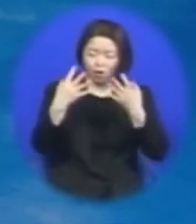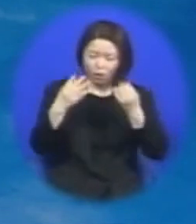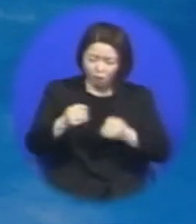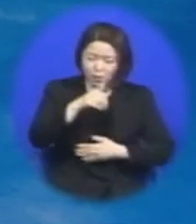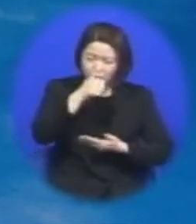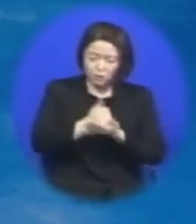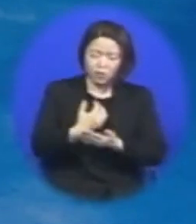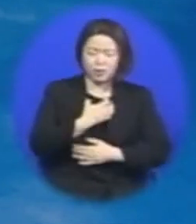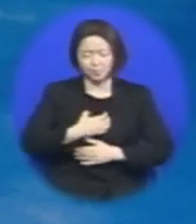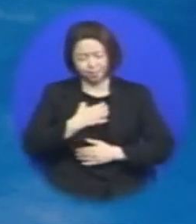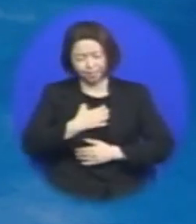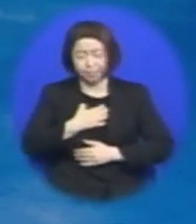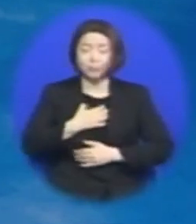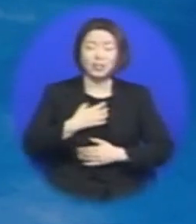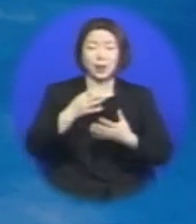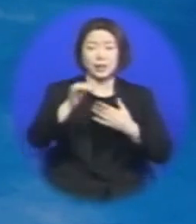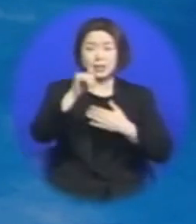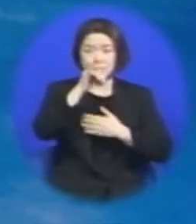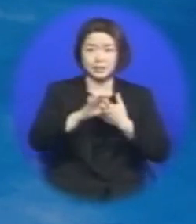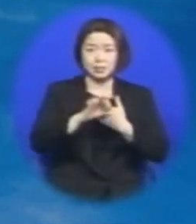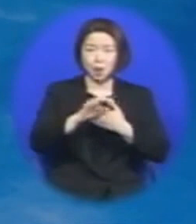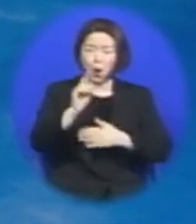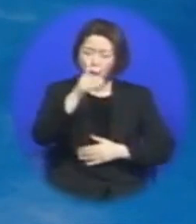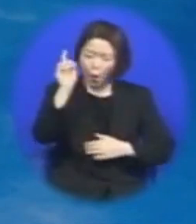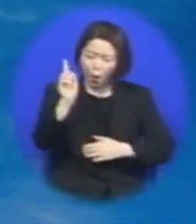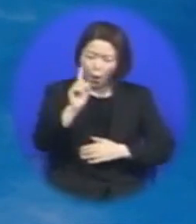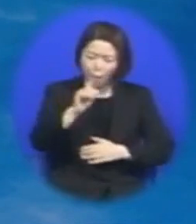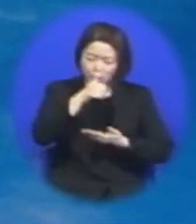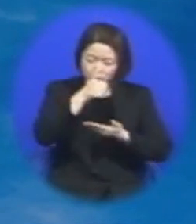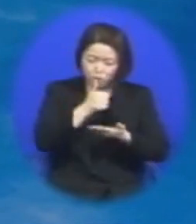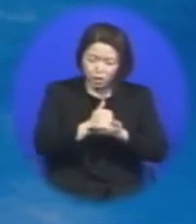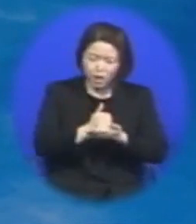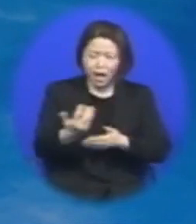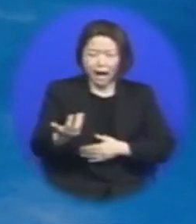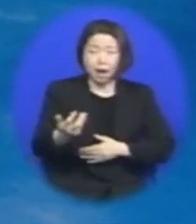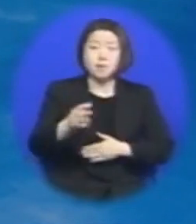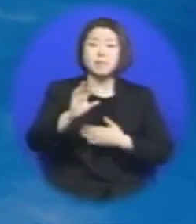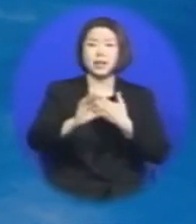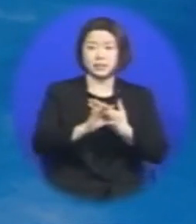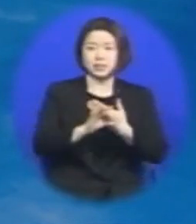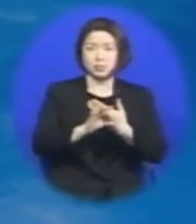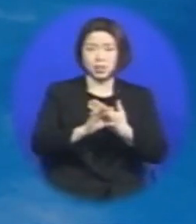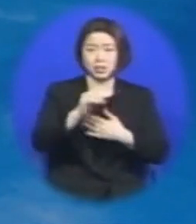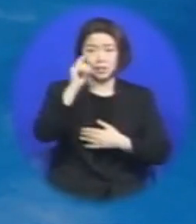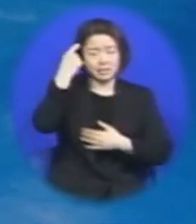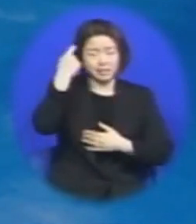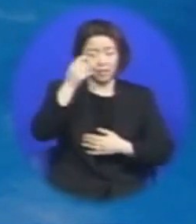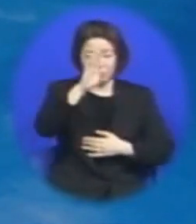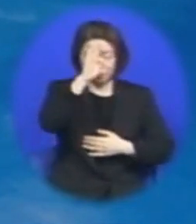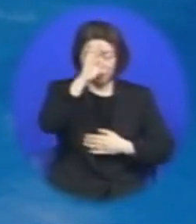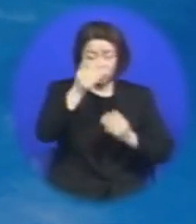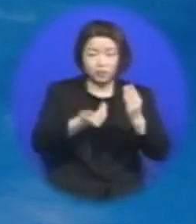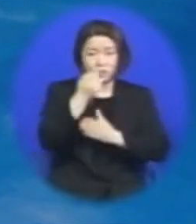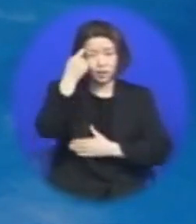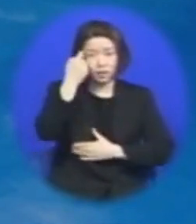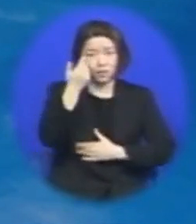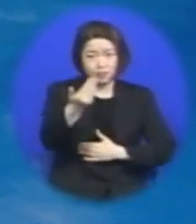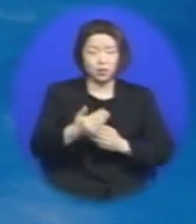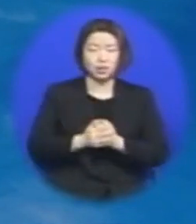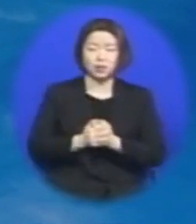고통스러웠으면 얼마나 죄를 아파했으면 그랬겠습니까 그런데 그는 그렇게